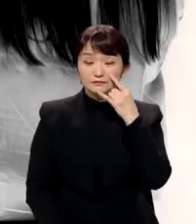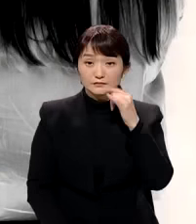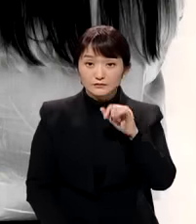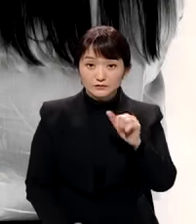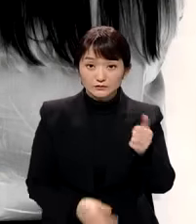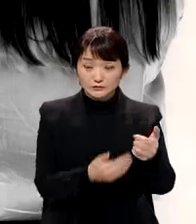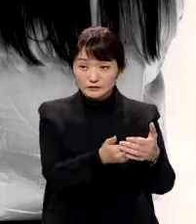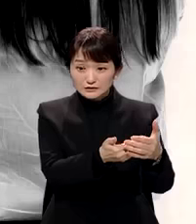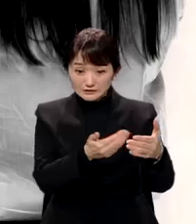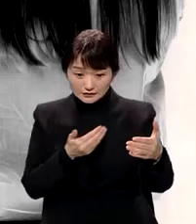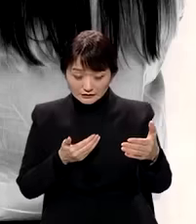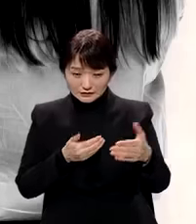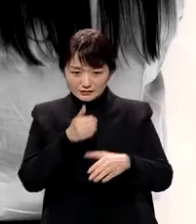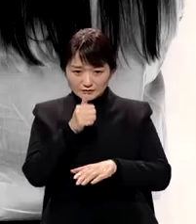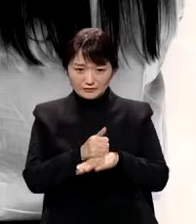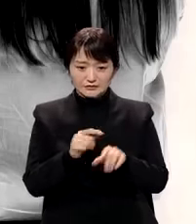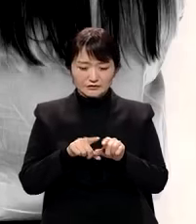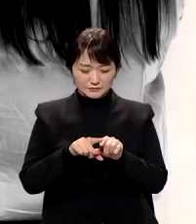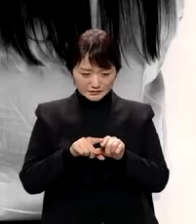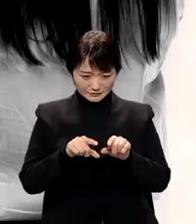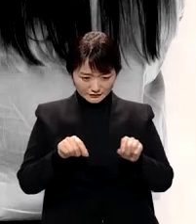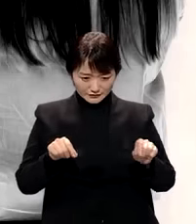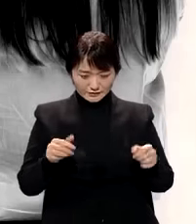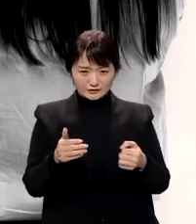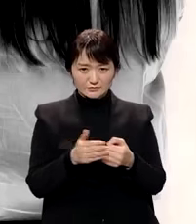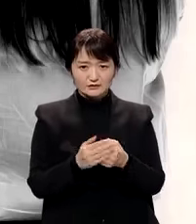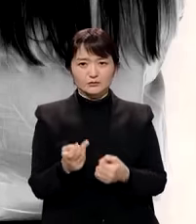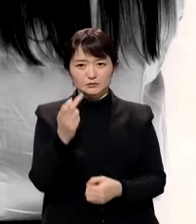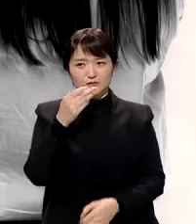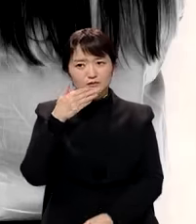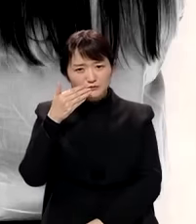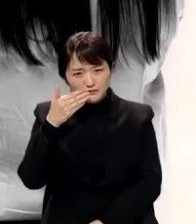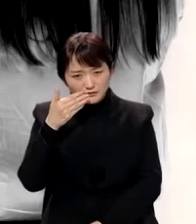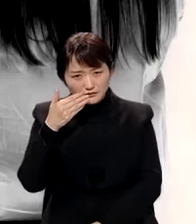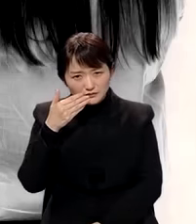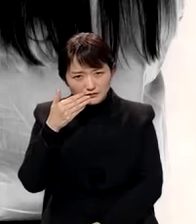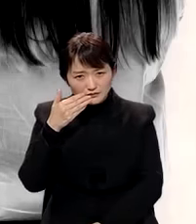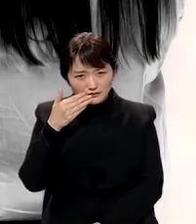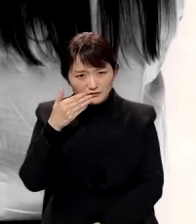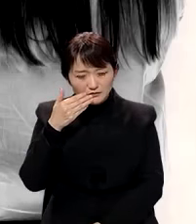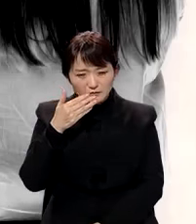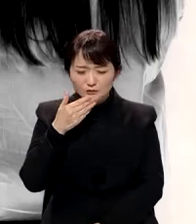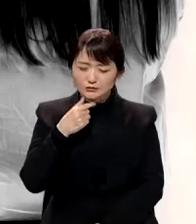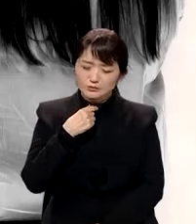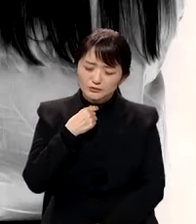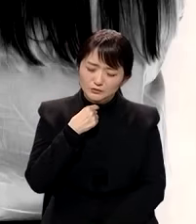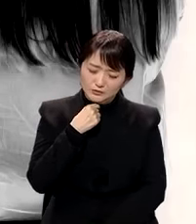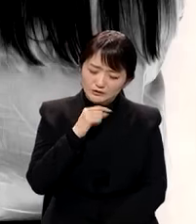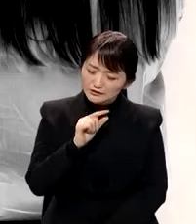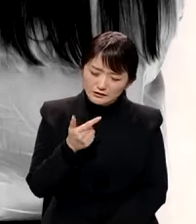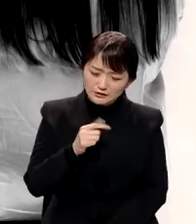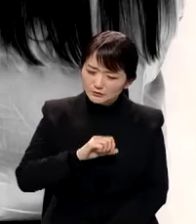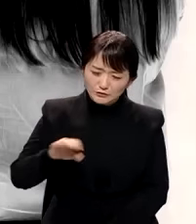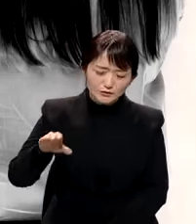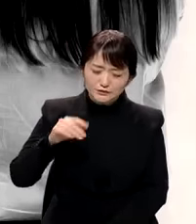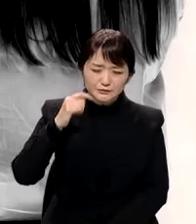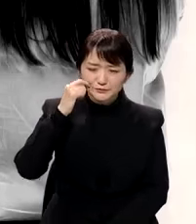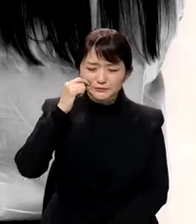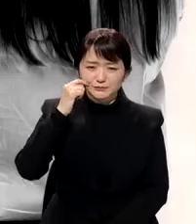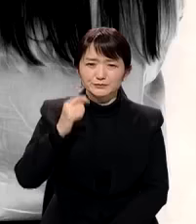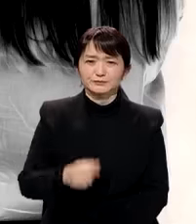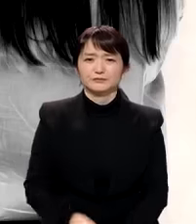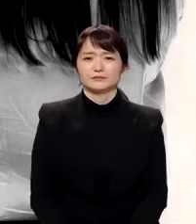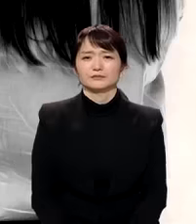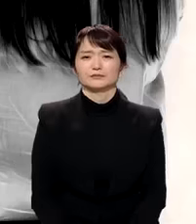마지막으로 해두신 음식이니까 오빠랑 먹겠다 식욕은 없는데 이걸 도저히 버릴 수가 없다라는 얘기를 하기도 했다고 합니다 아유